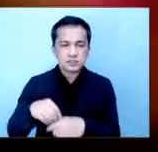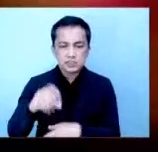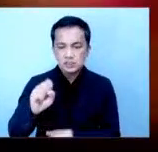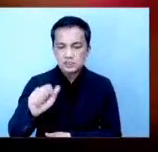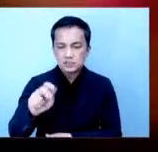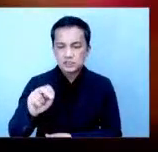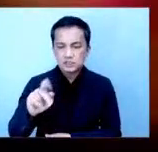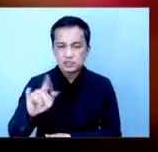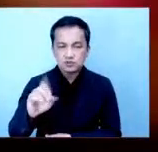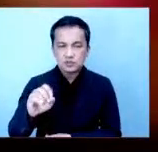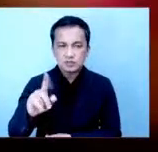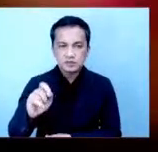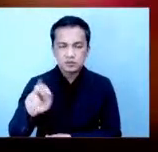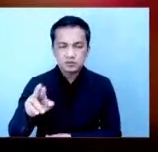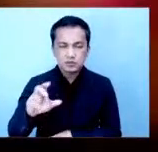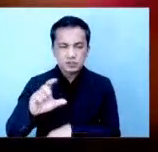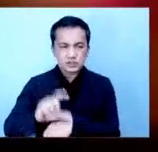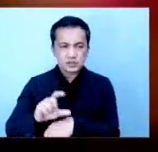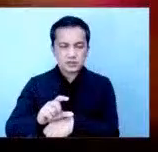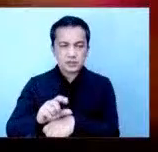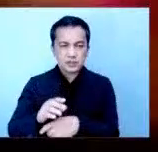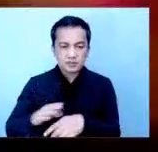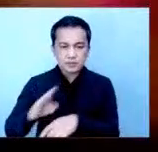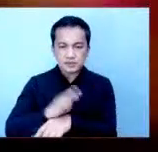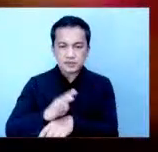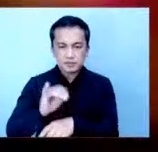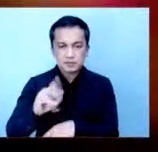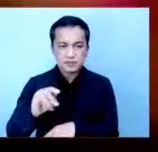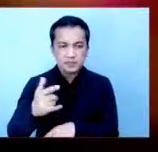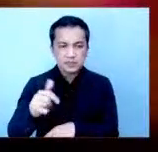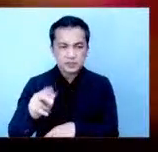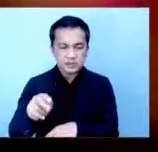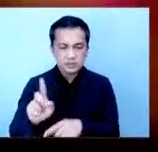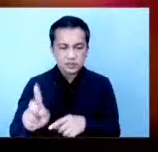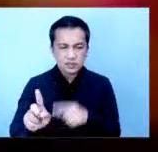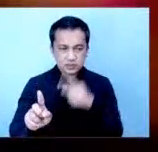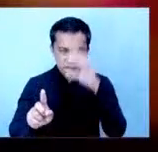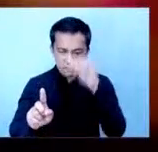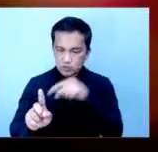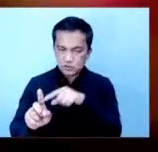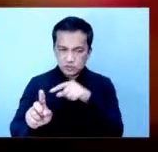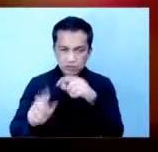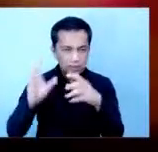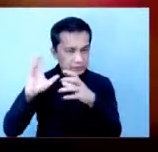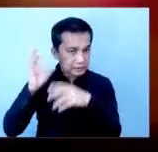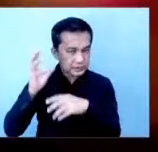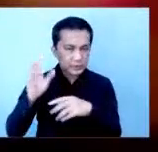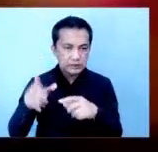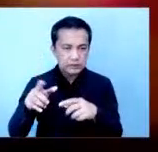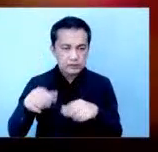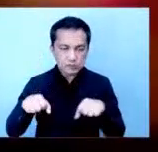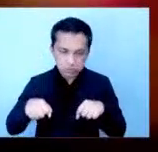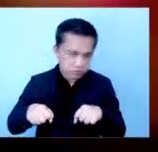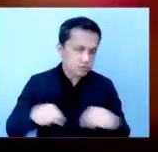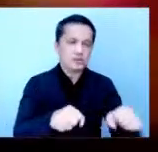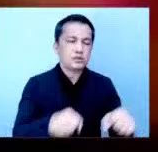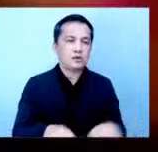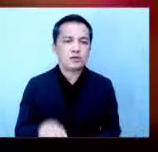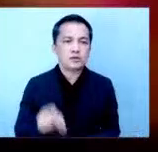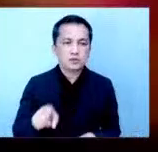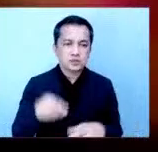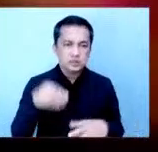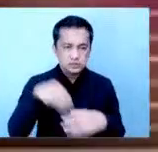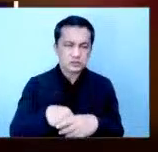ng Binagbagan kaninang umaga. Ibinangga umano ng isang lalaking may problema sa pag-iisip ang naturang tricycle sa loob